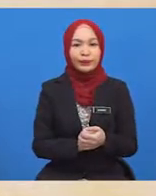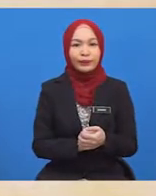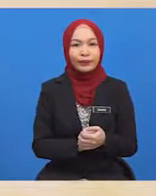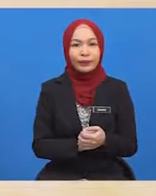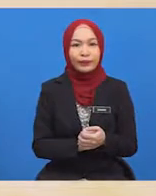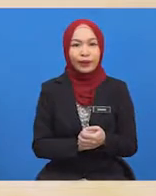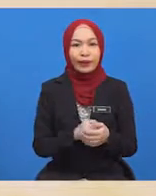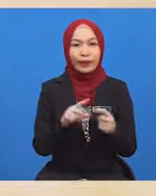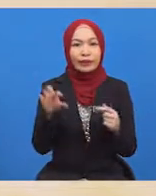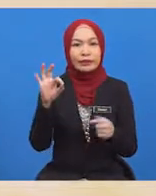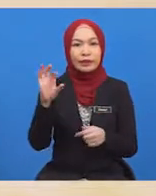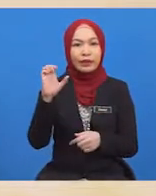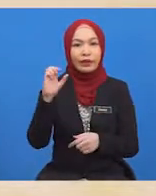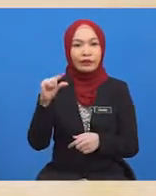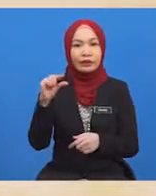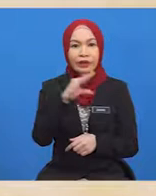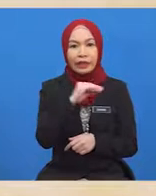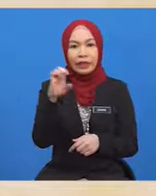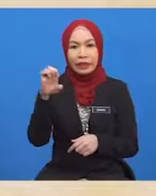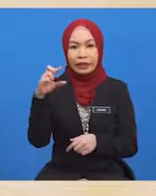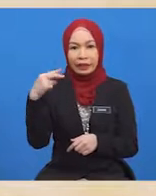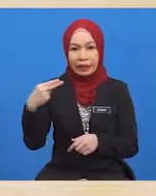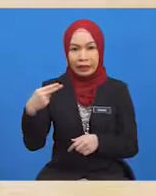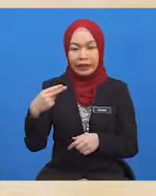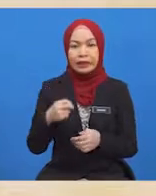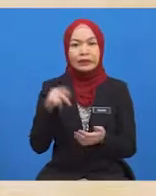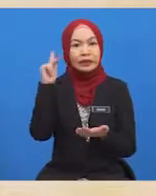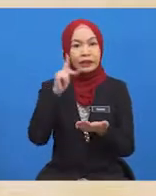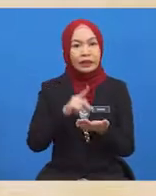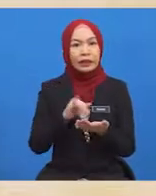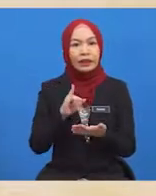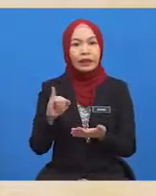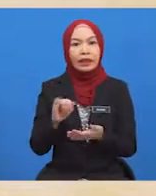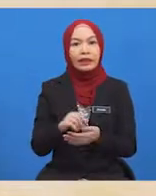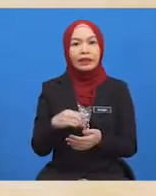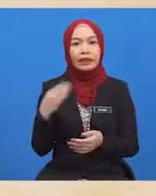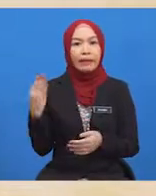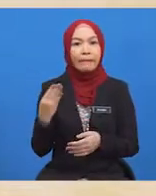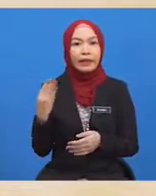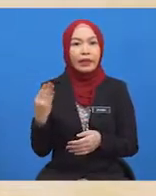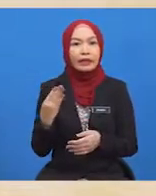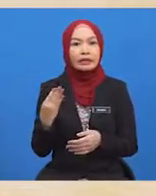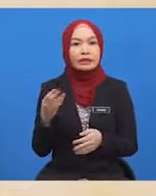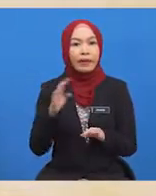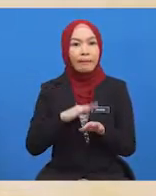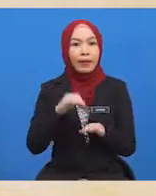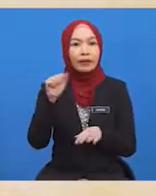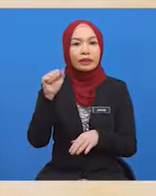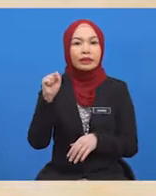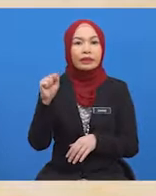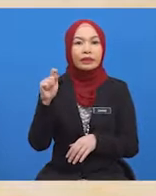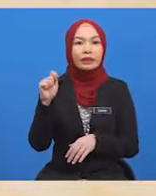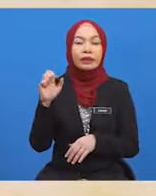Garis FG dan EH juga dikenali sebagai normal kepada satah AB,